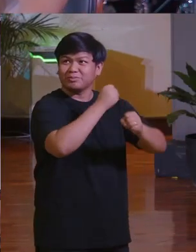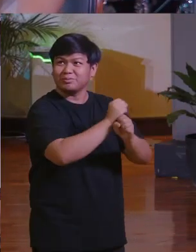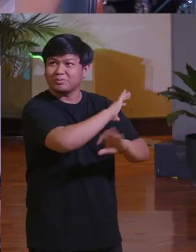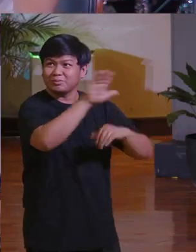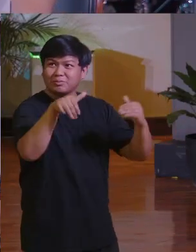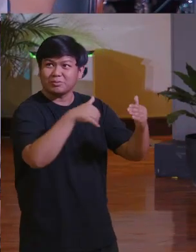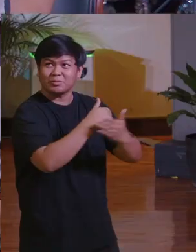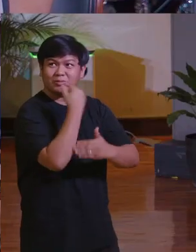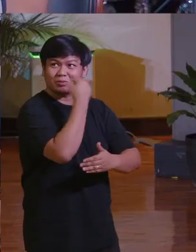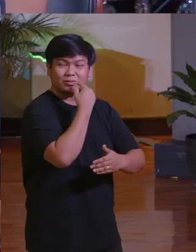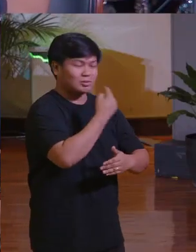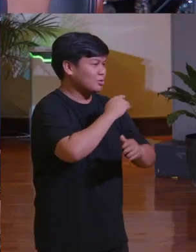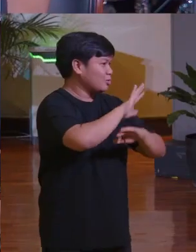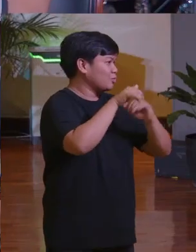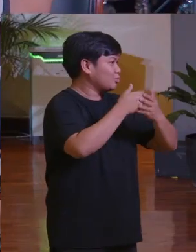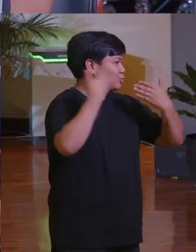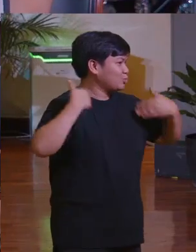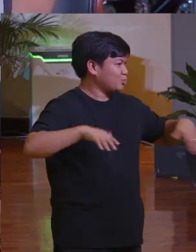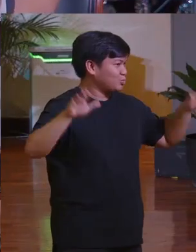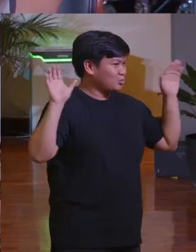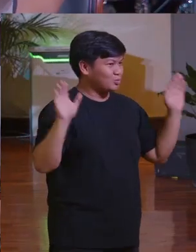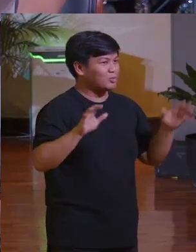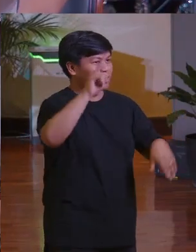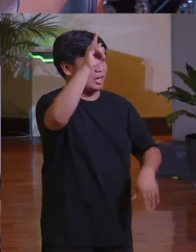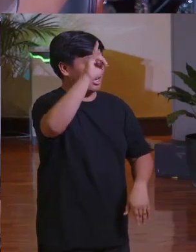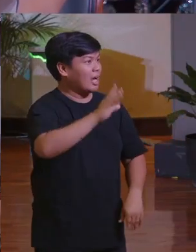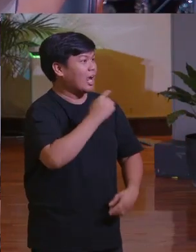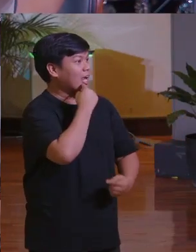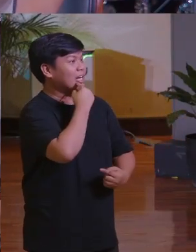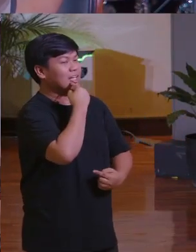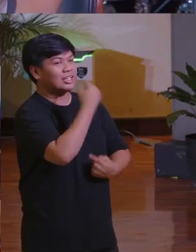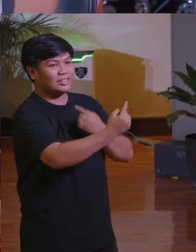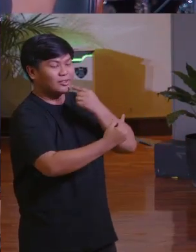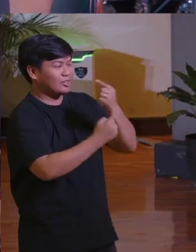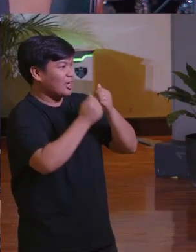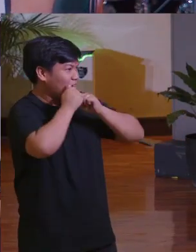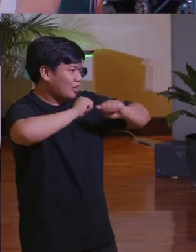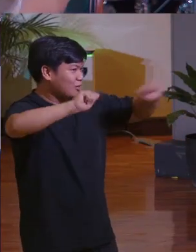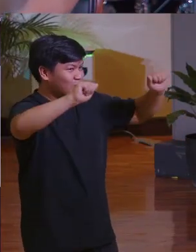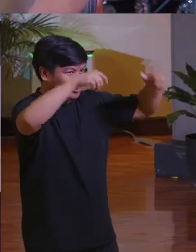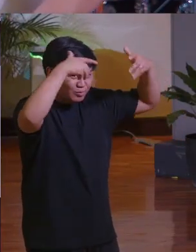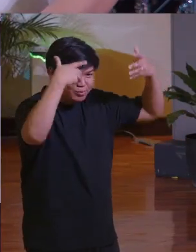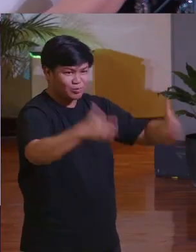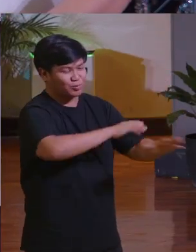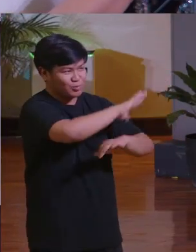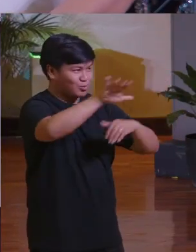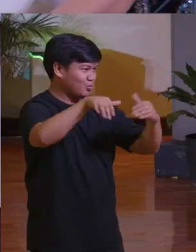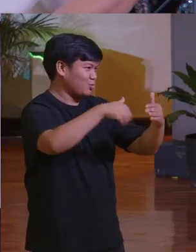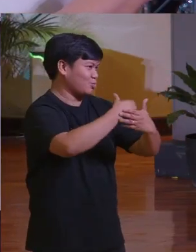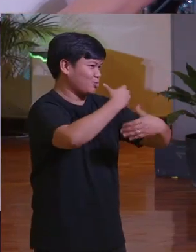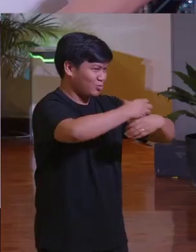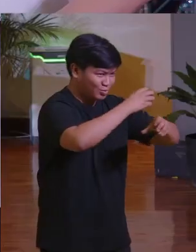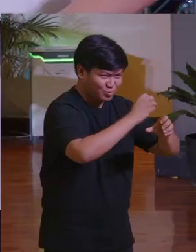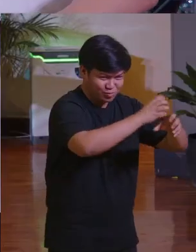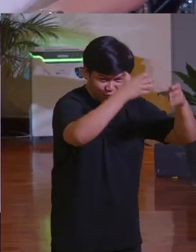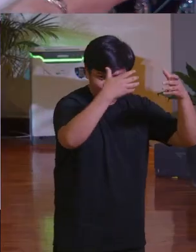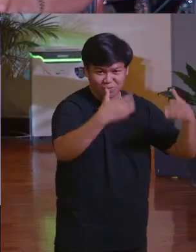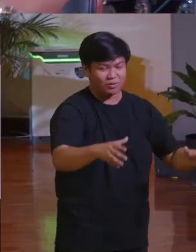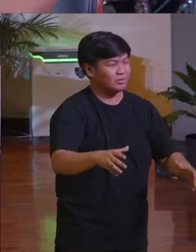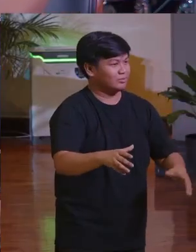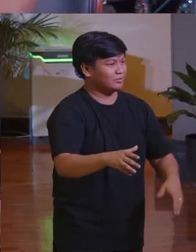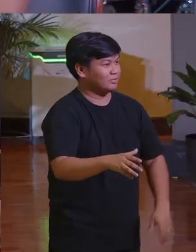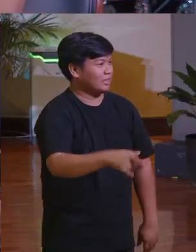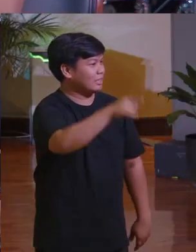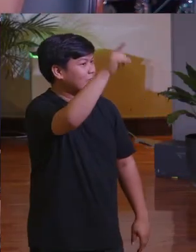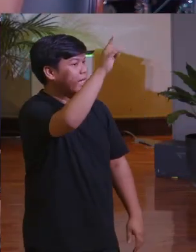all their host. Siya ay nagsalita, at ang lahat ay nilikha. Sabi niya, let